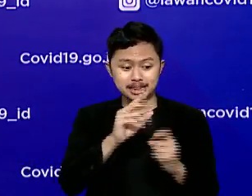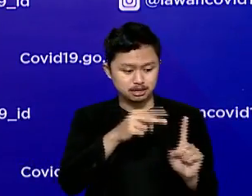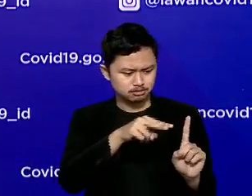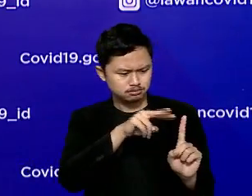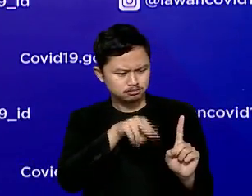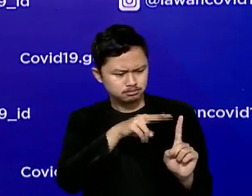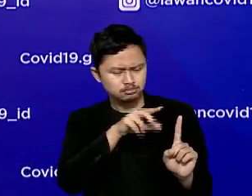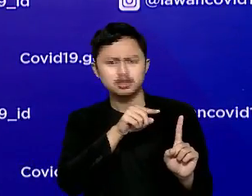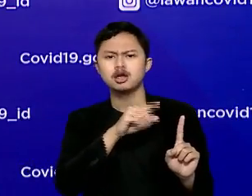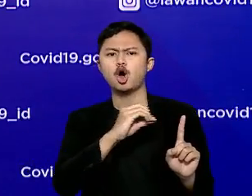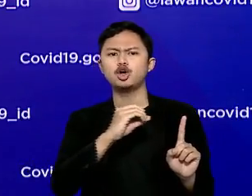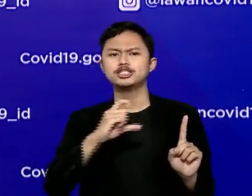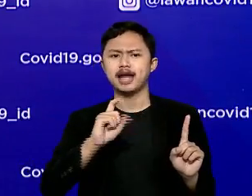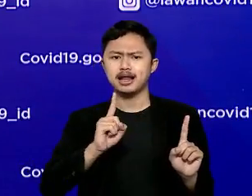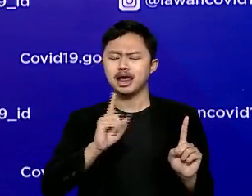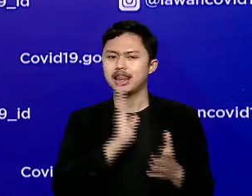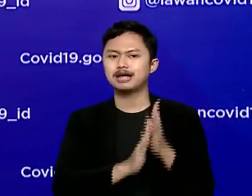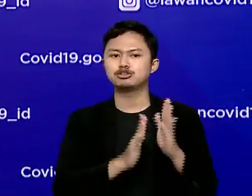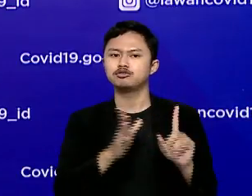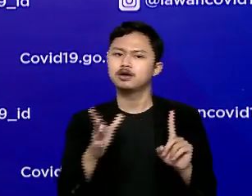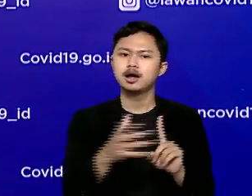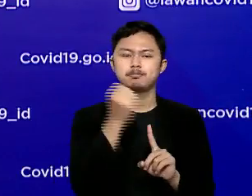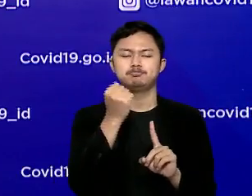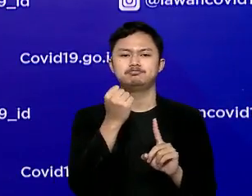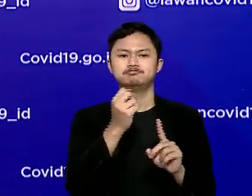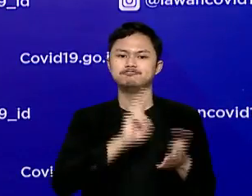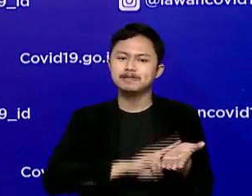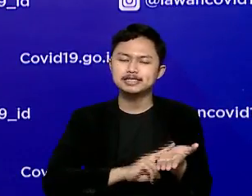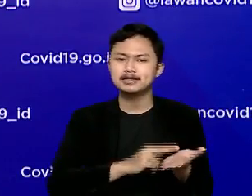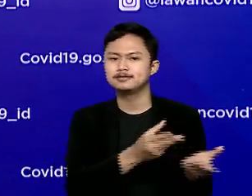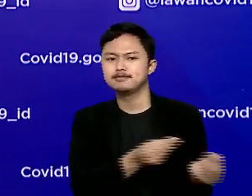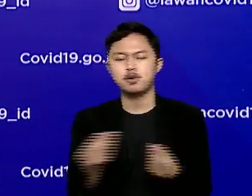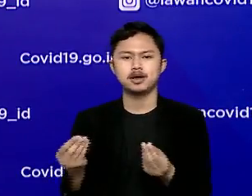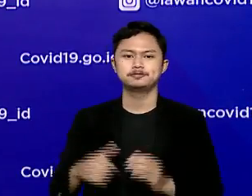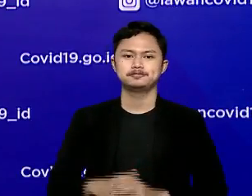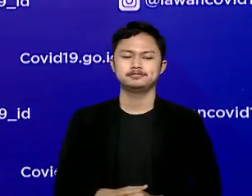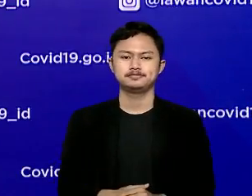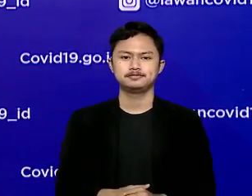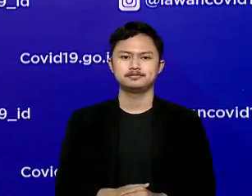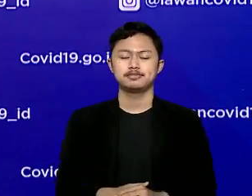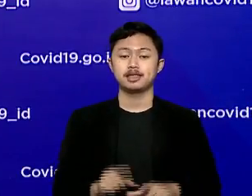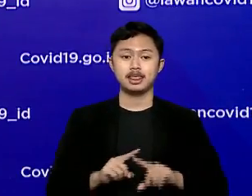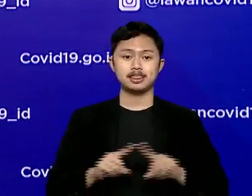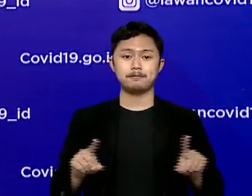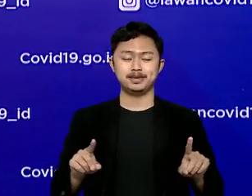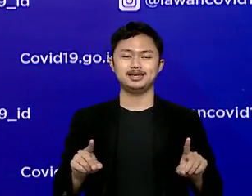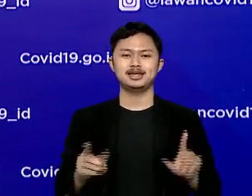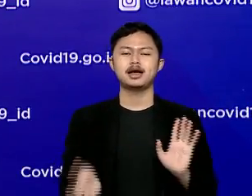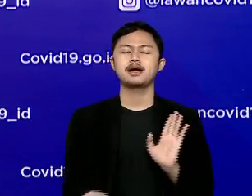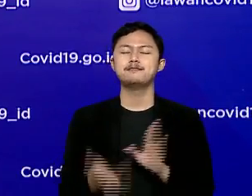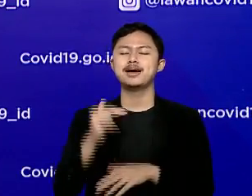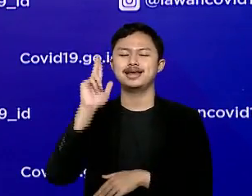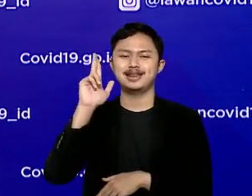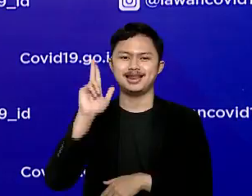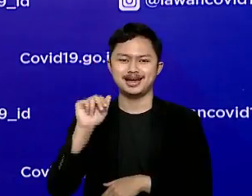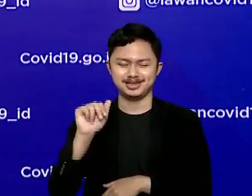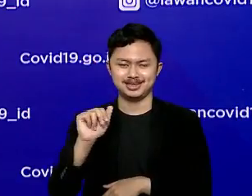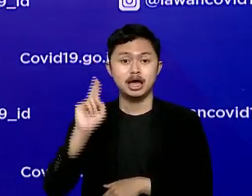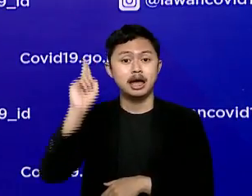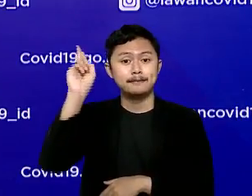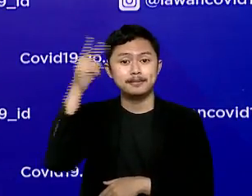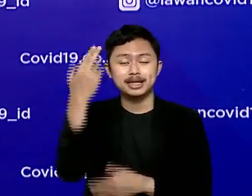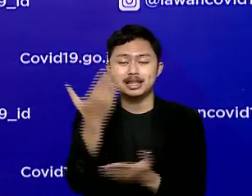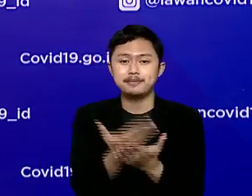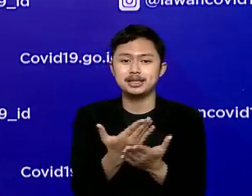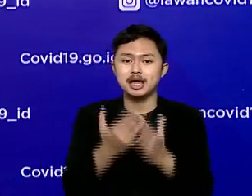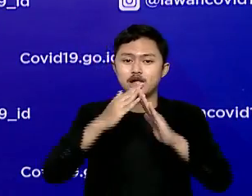ditangani dan tidak menimbulkan penularan yang meluas di masyarakat. Namun, kembali bahwa pemerintah mendorong